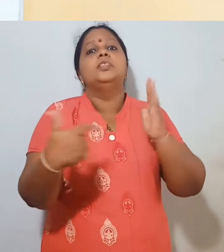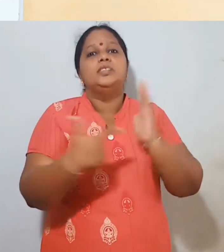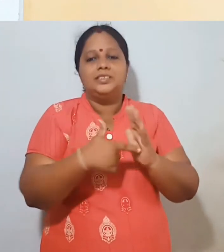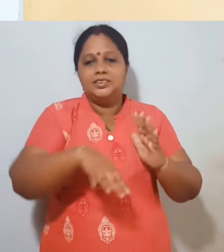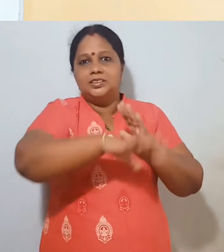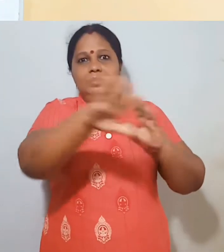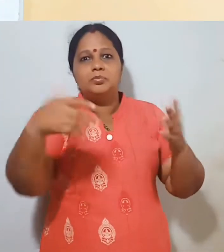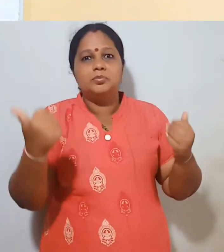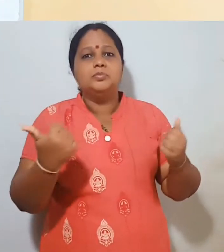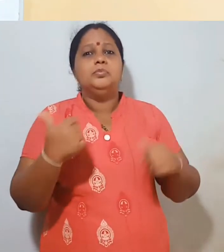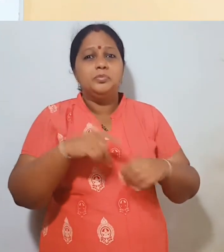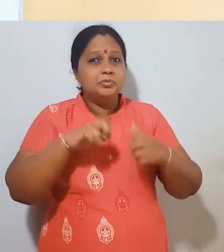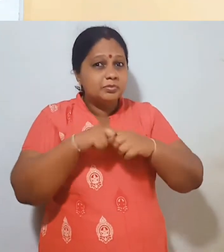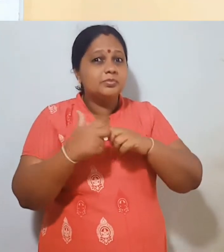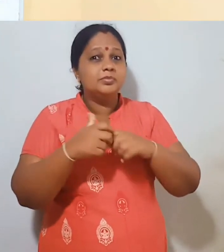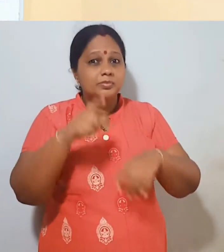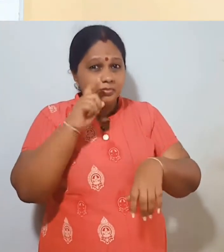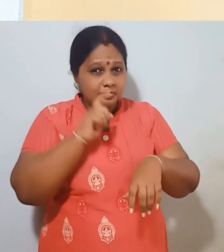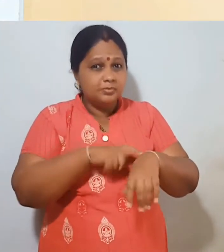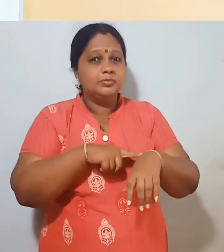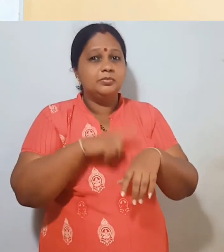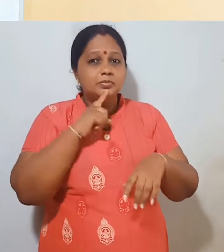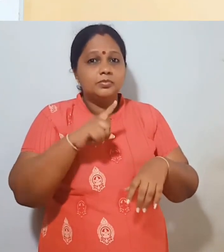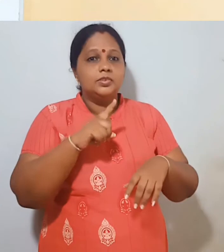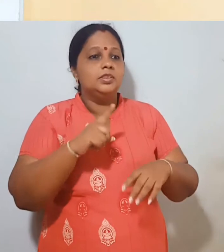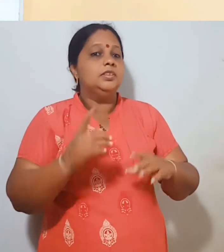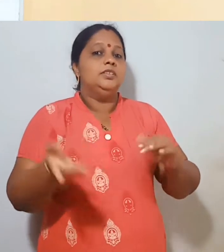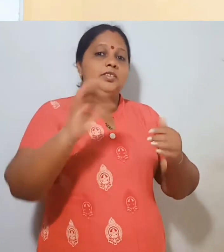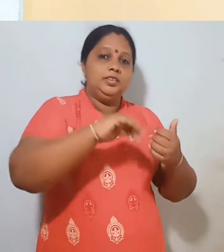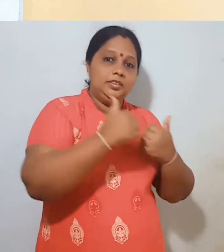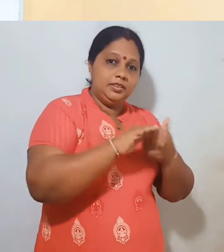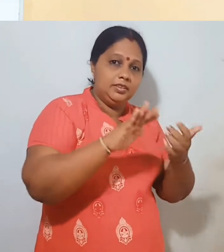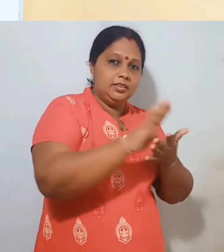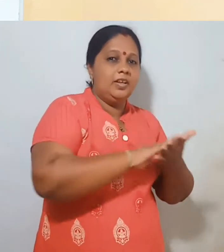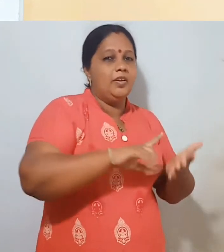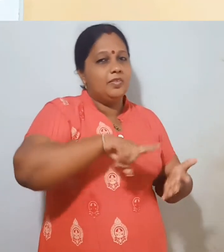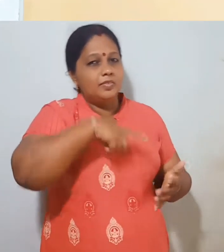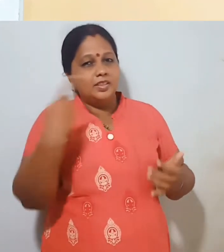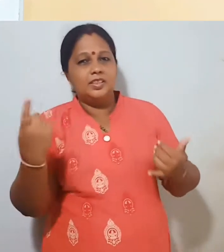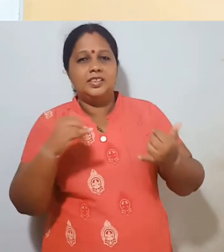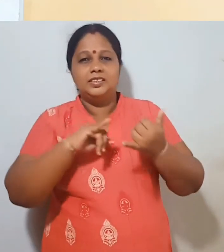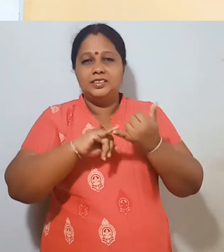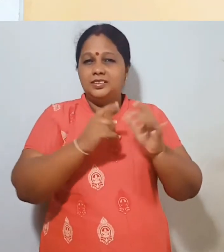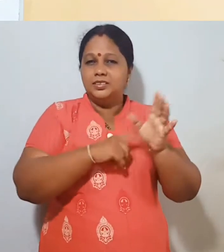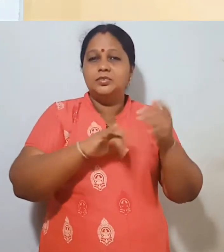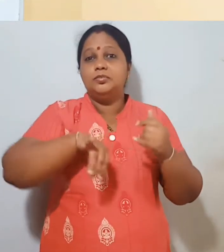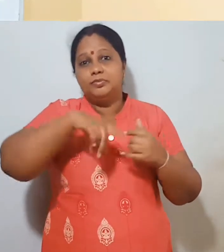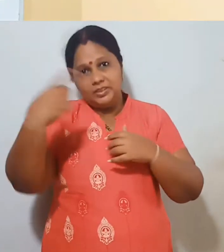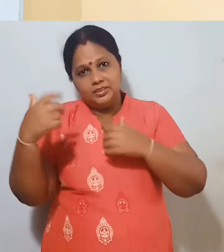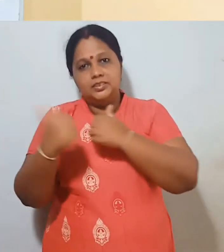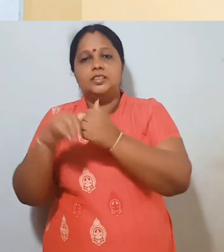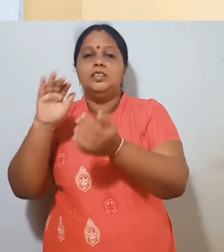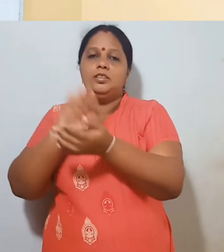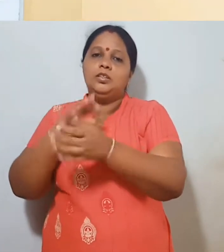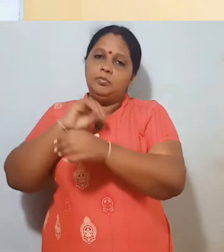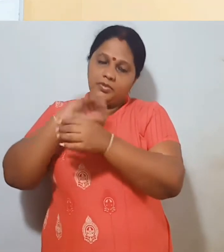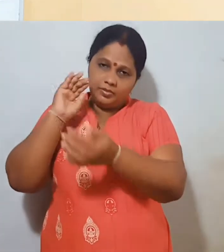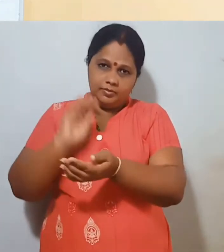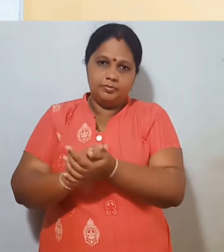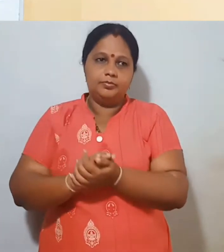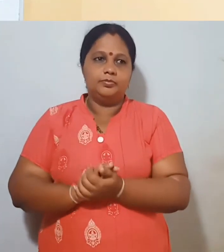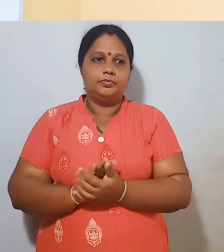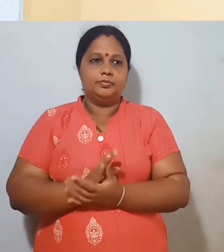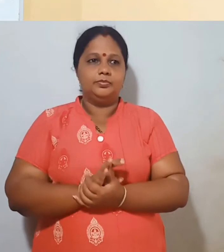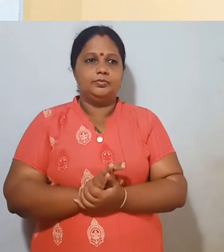அப்படியான சந்தர்ப்பத்தில் என்று சொல்லி இயங்க வைக்கிறதுக்கு சில சிஸ்டம் செப்பரேட்டாக இருக்கும் ஹாஸ்பிட்டல்ல.